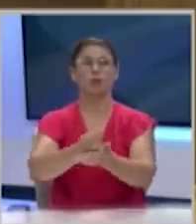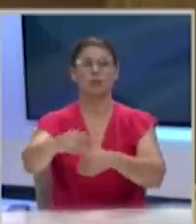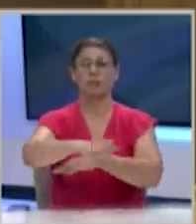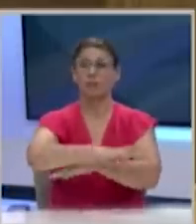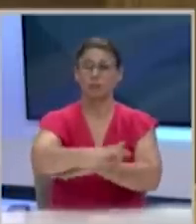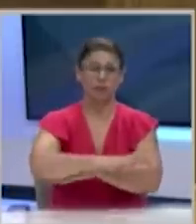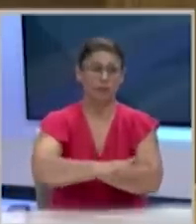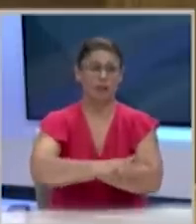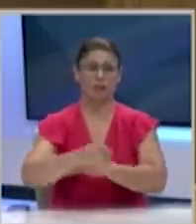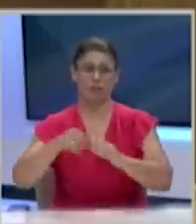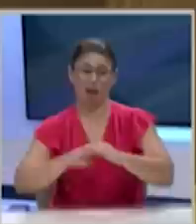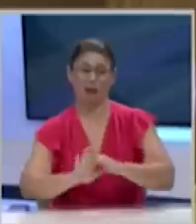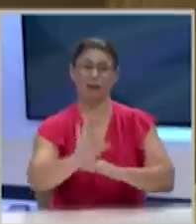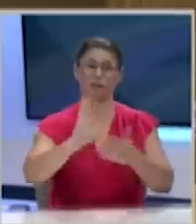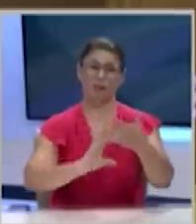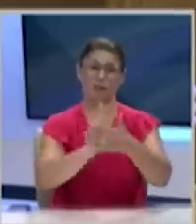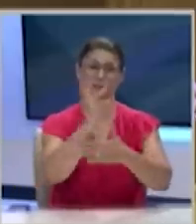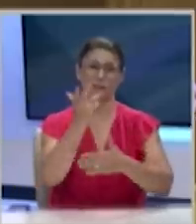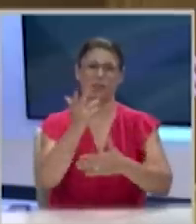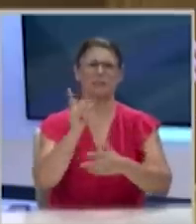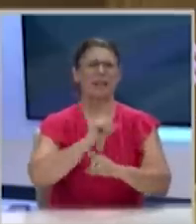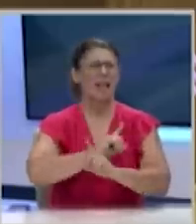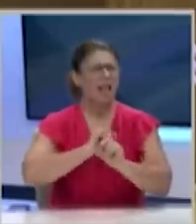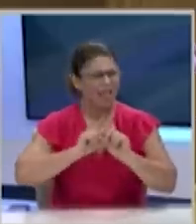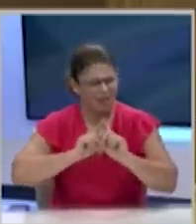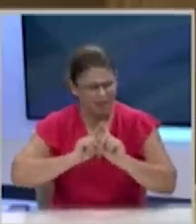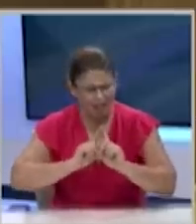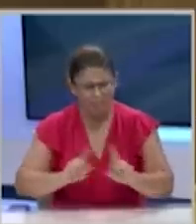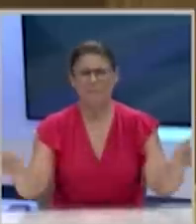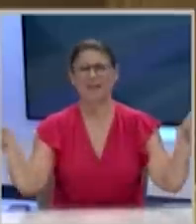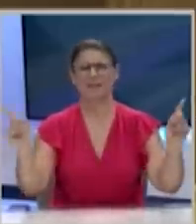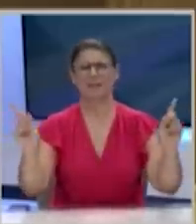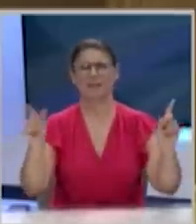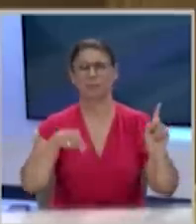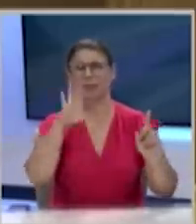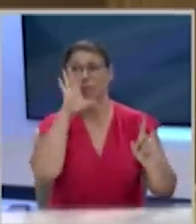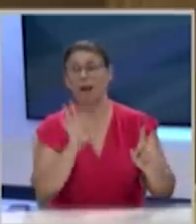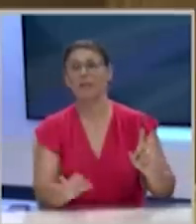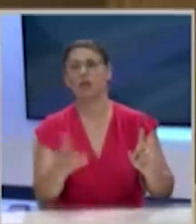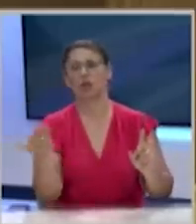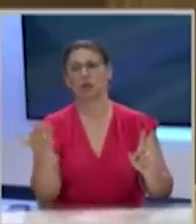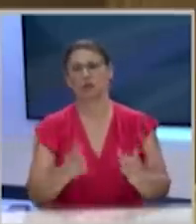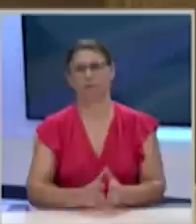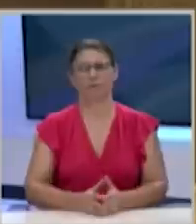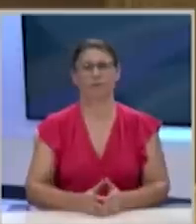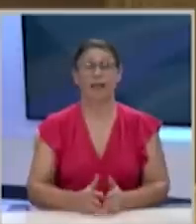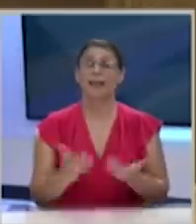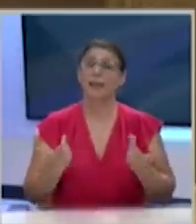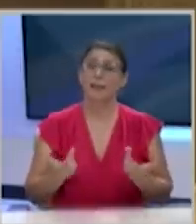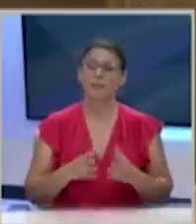το σχέδιο ανάκαμψης και ανάπτυξης, δεν έχουν καμία σχέση με την πραγματικότητα.